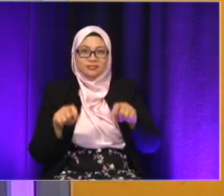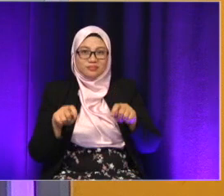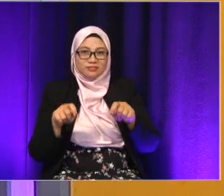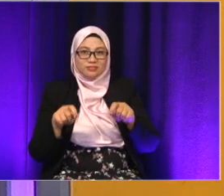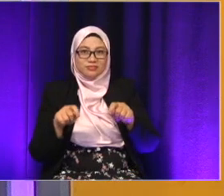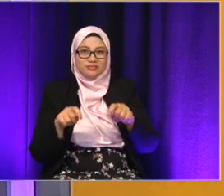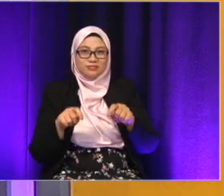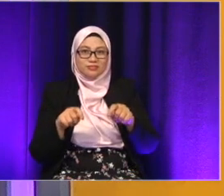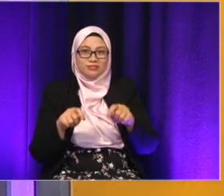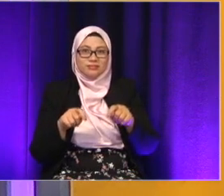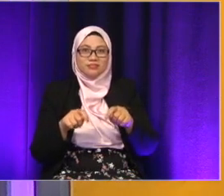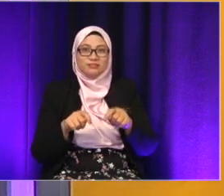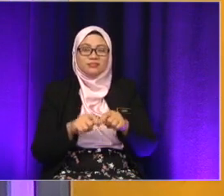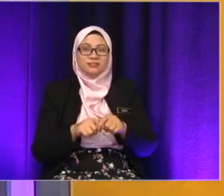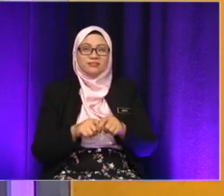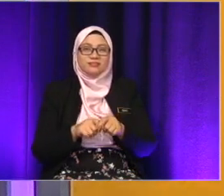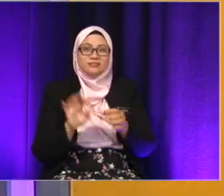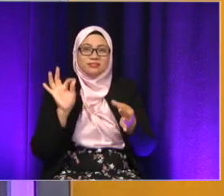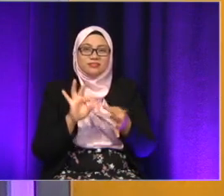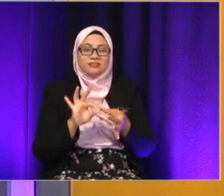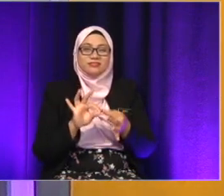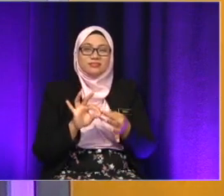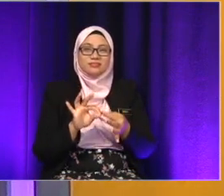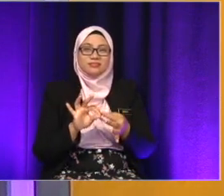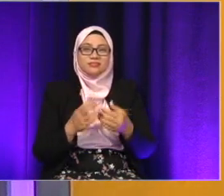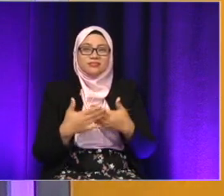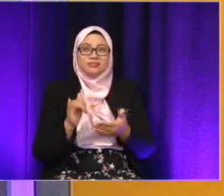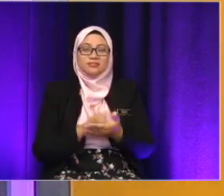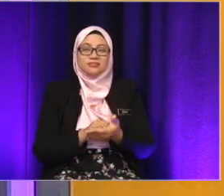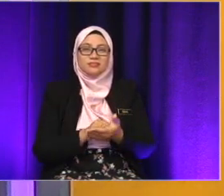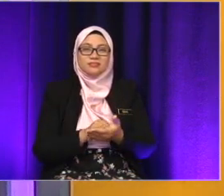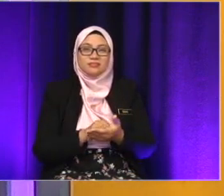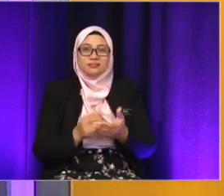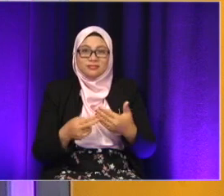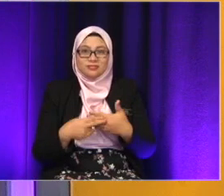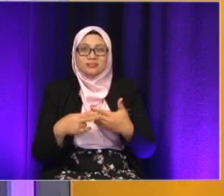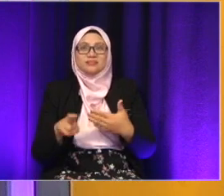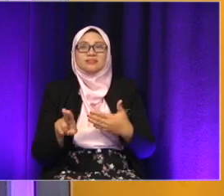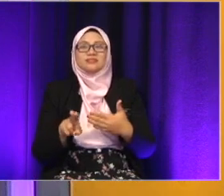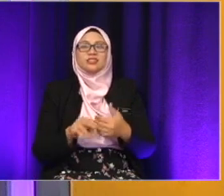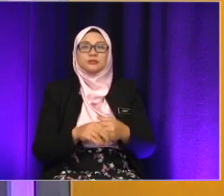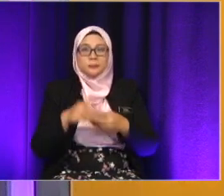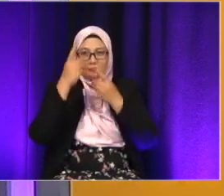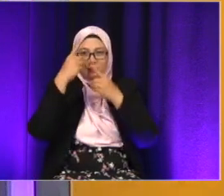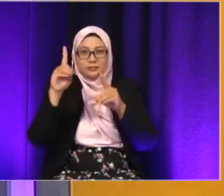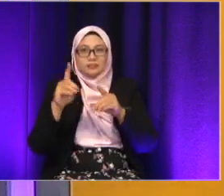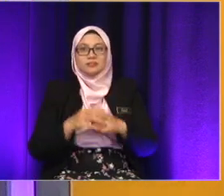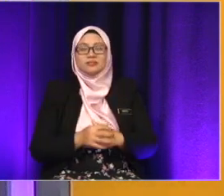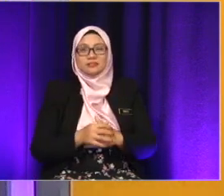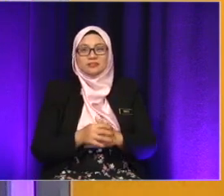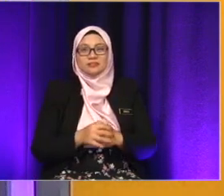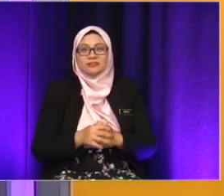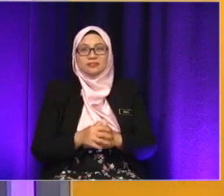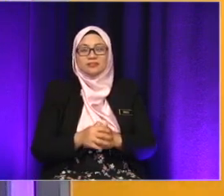dalam bentuk komputer atau sebagainya, data dia kita akan send dalam bentuk pen drive atau sebagainya, dia akan running sendiri. Okey.